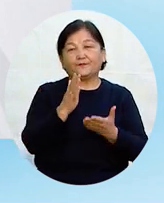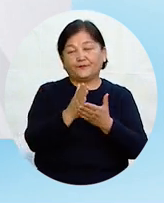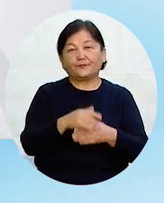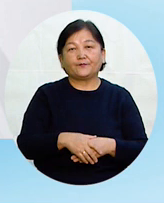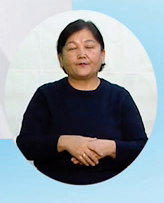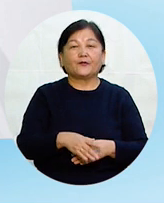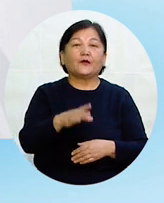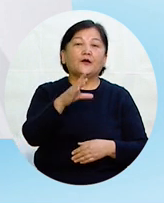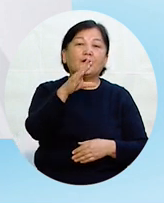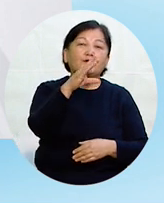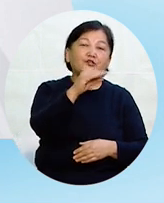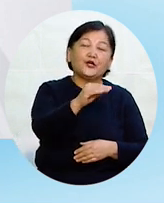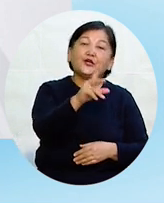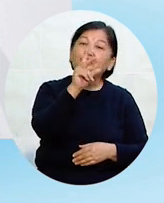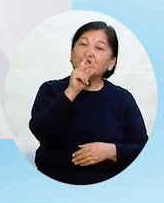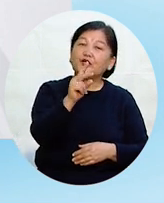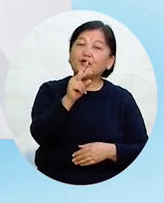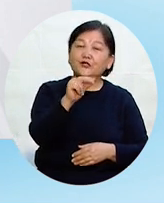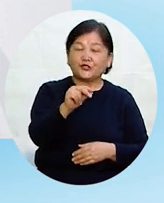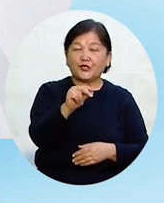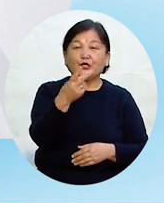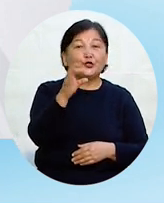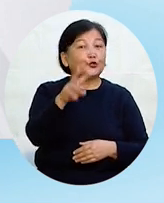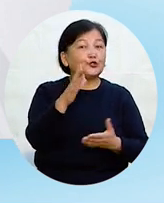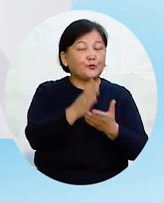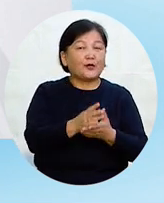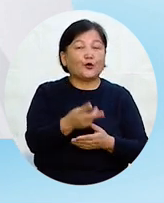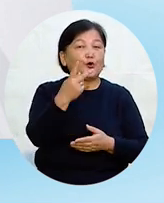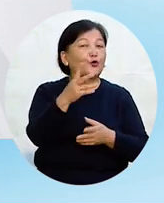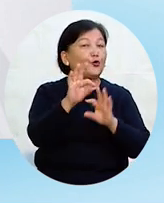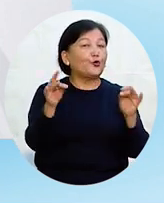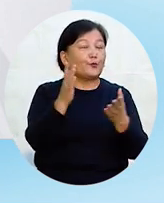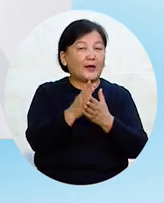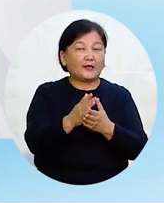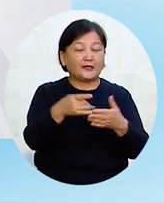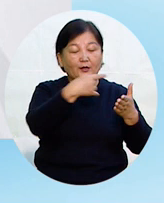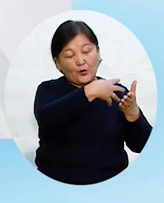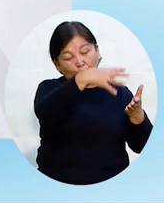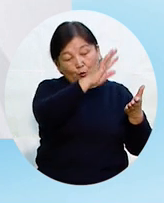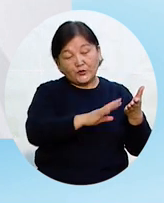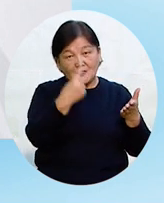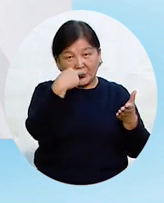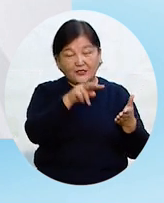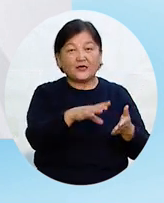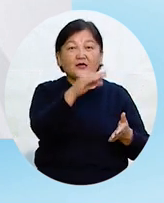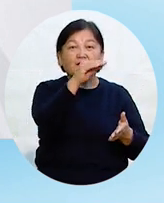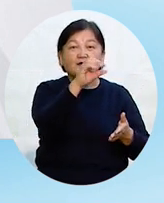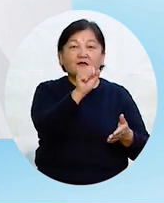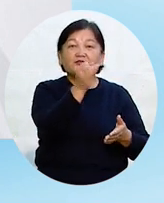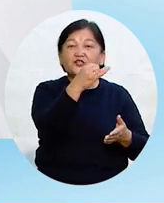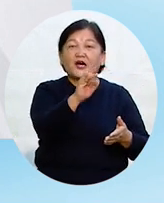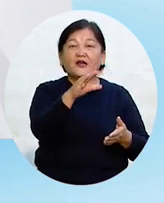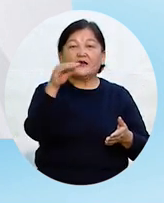За жээчээ нөхцөлийг анхаарья. За жээчээ нөхцөлийг хоёр анзаар битсэн байна гэдгийг хүснэгтээ сангаарч байгаа. Жай жэй,